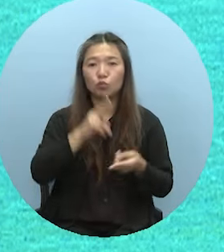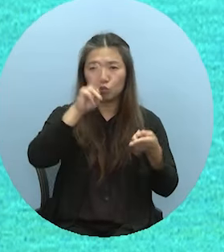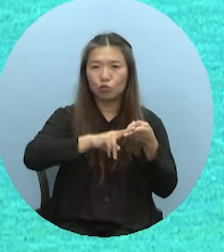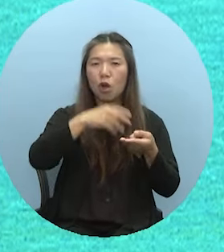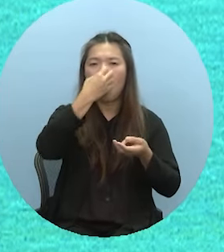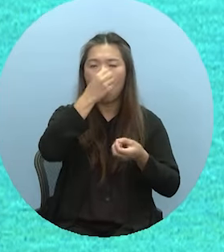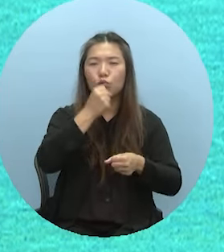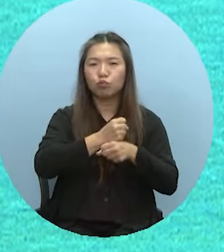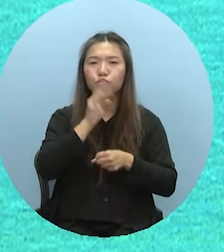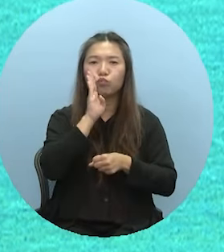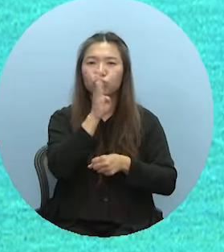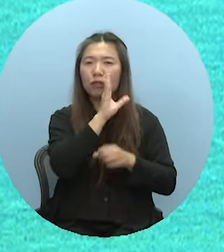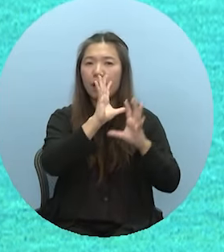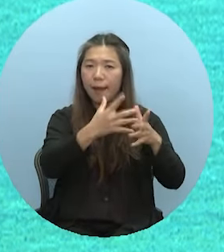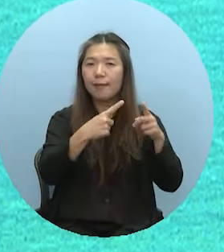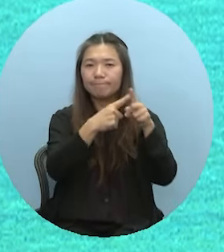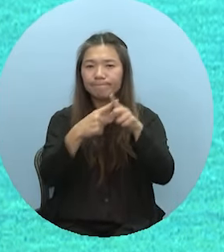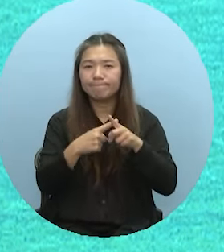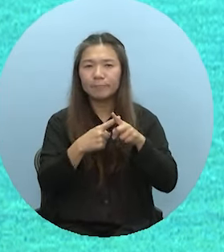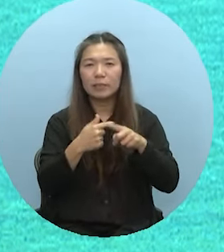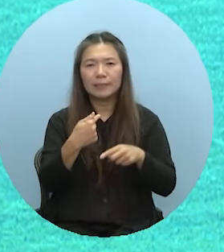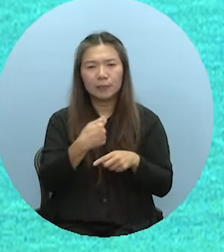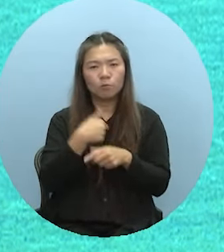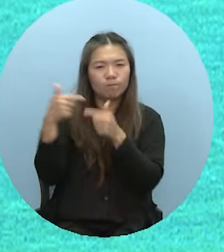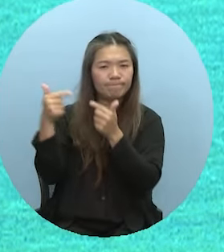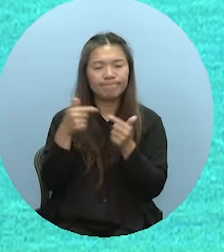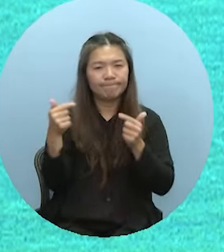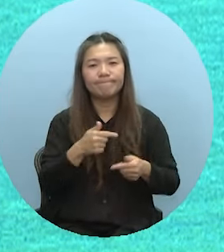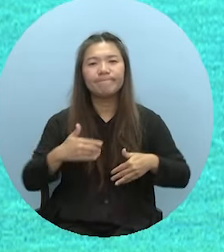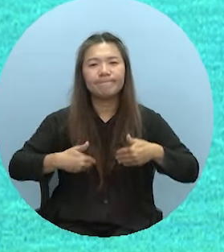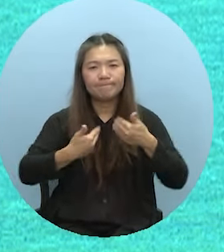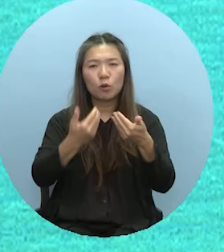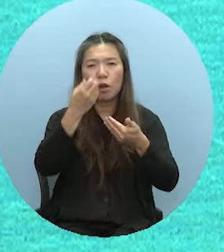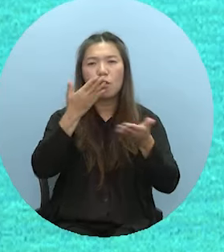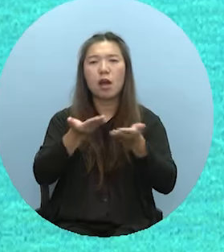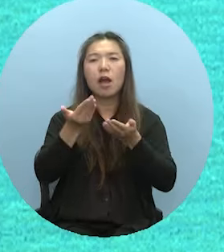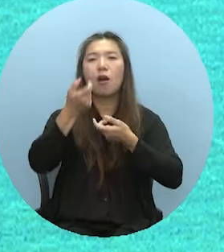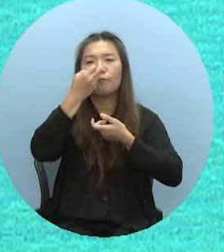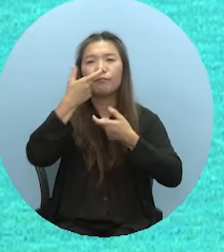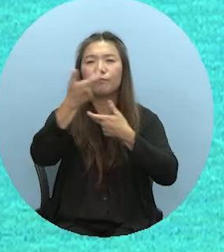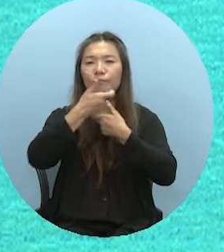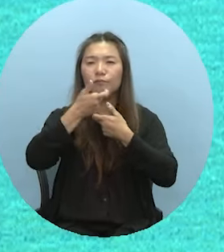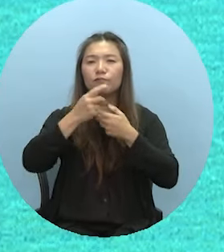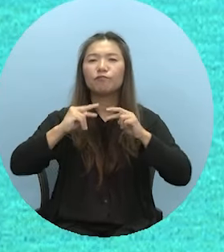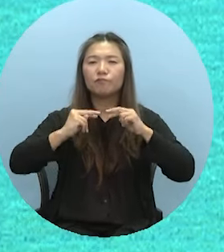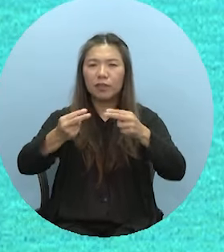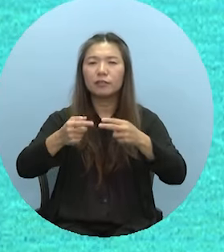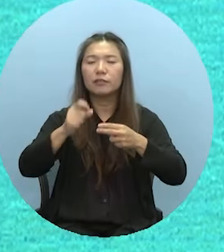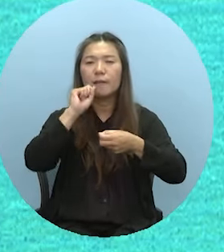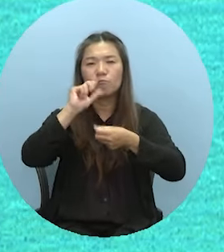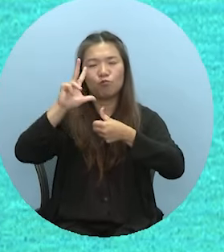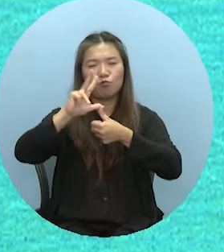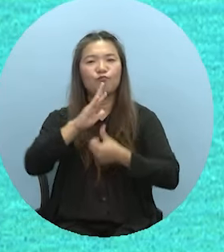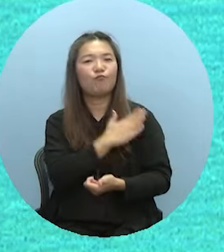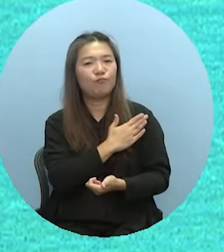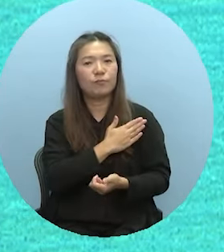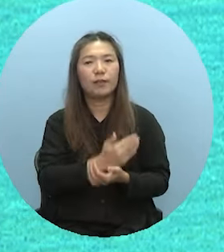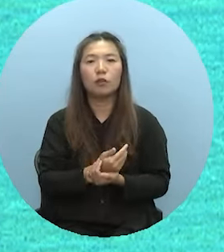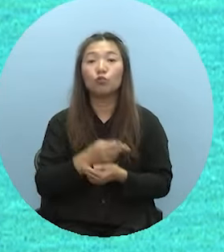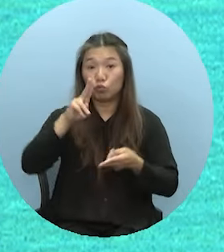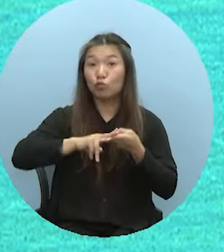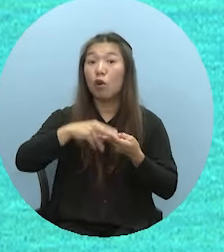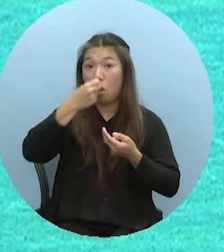信香港工商界人士一定會繼續發揮推動經濟發展主力軍作用，